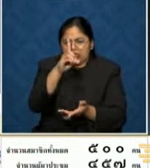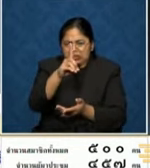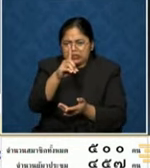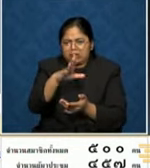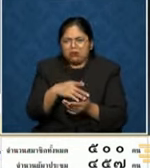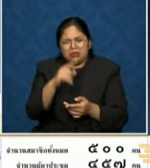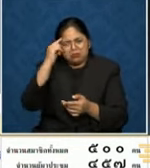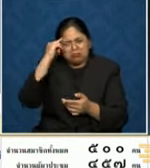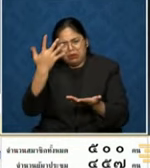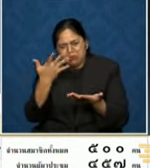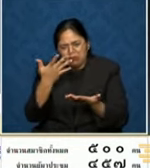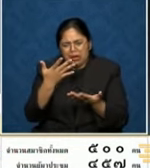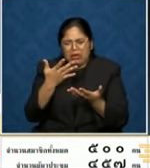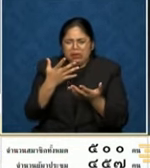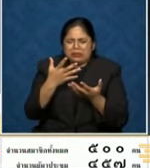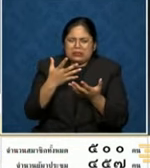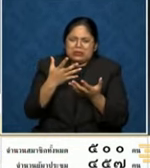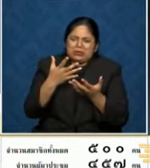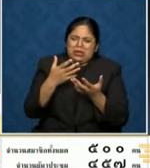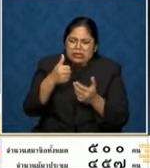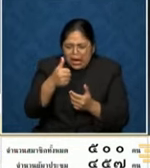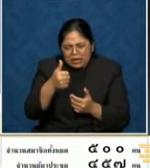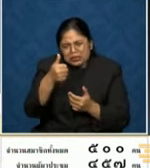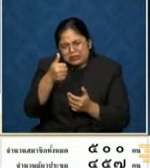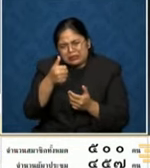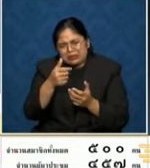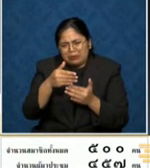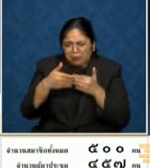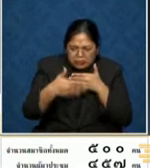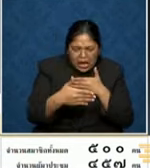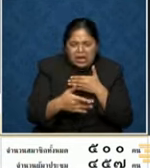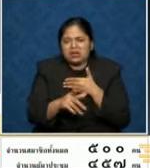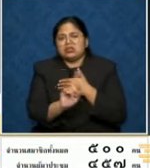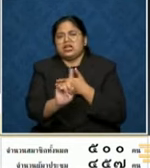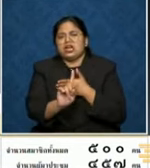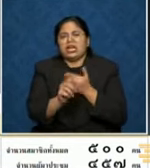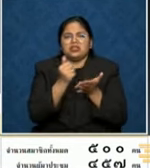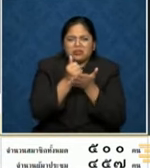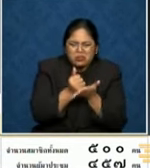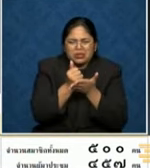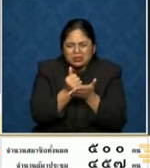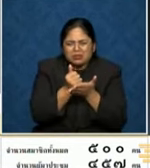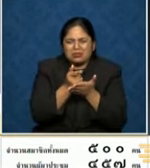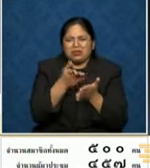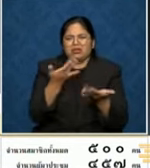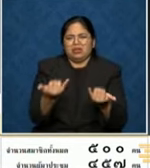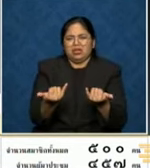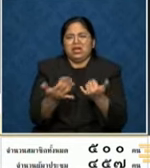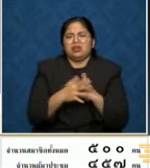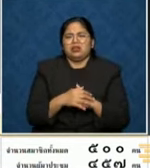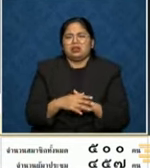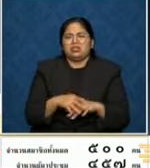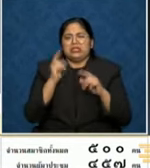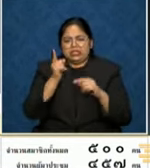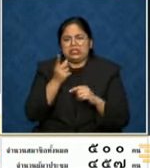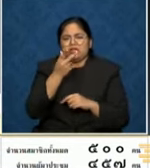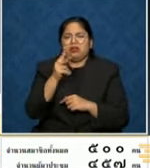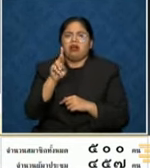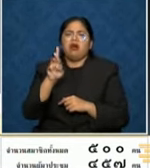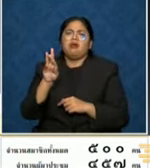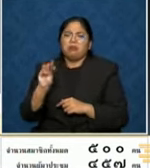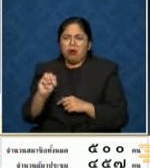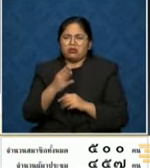านแค่ไหนนะคะส่วนมาตรการลดภาษีเนี่ยดูทรงแล้วดิฉันว่าน่าจะไม่ได้ไปต่อนะคะถ้าไปต่อนี่น่าจะผ่านมติครม.ตั้งแต่เมื่อวานนี้แล้วเพ